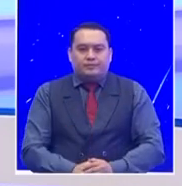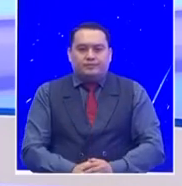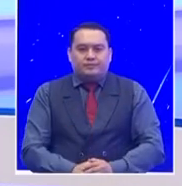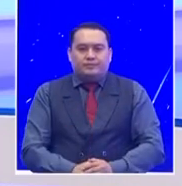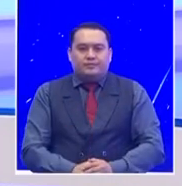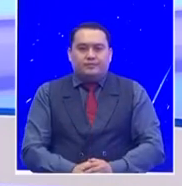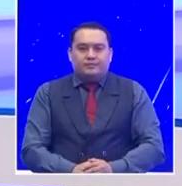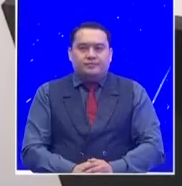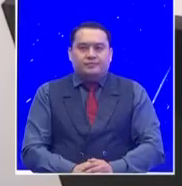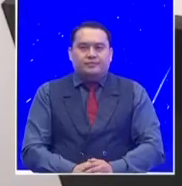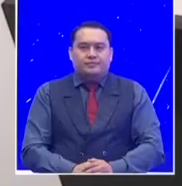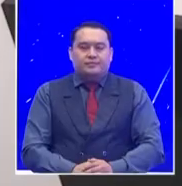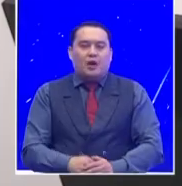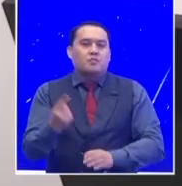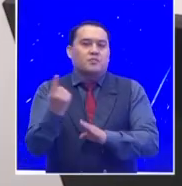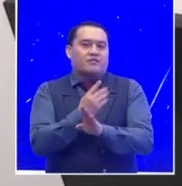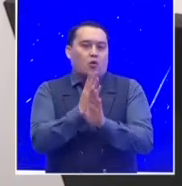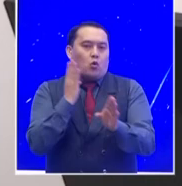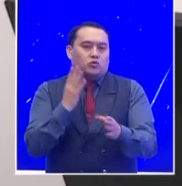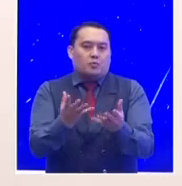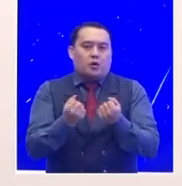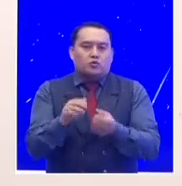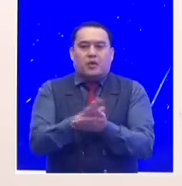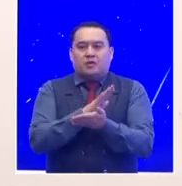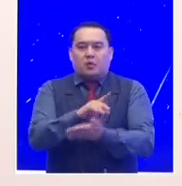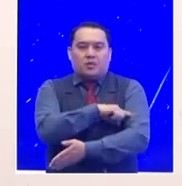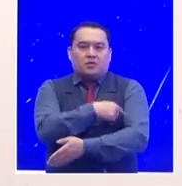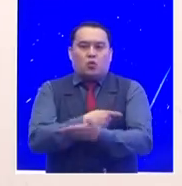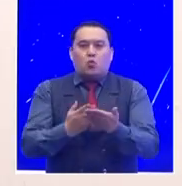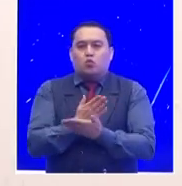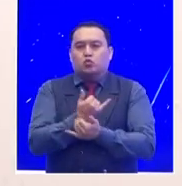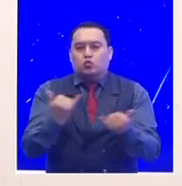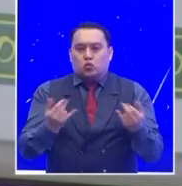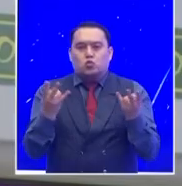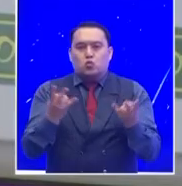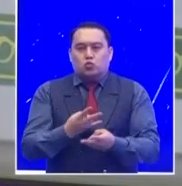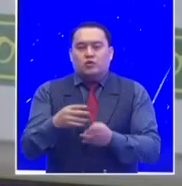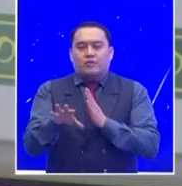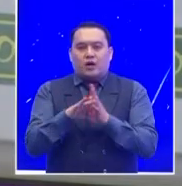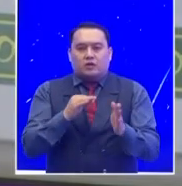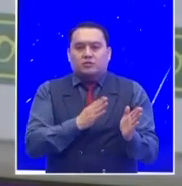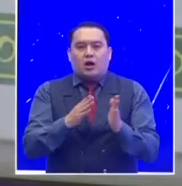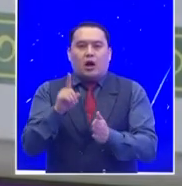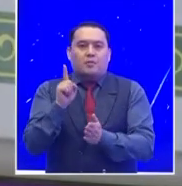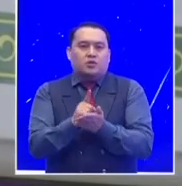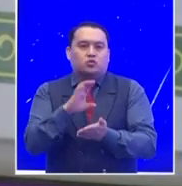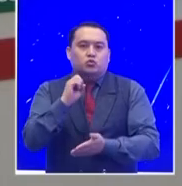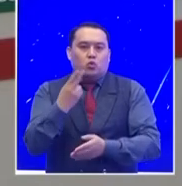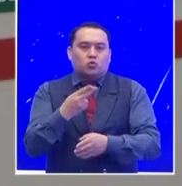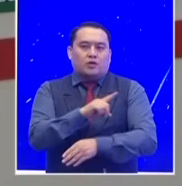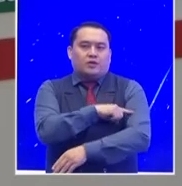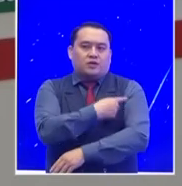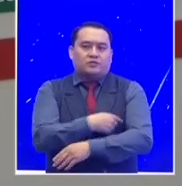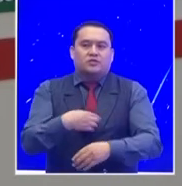сюжете. В первую очередь для получения бесплатных медицинских услуг нужно определить свой статус в системе обязательного социального